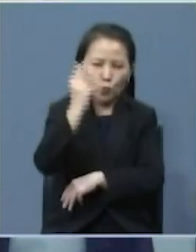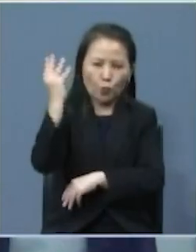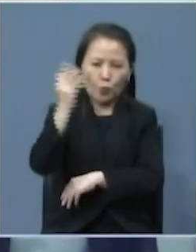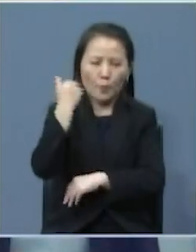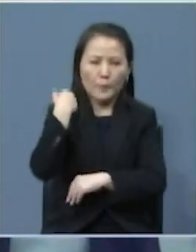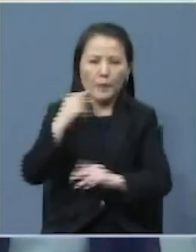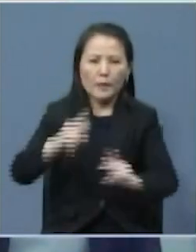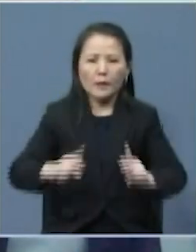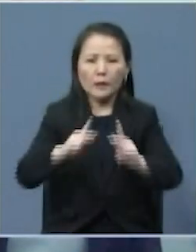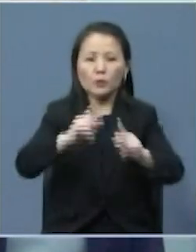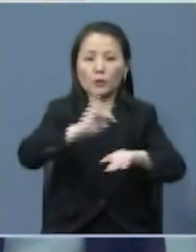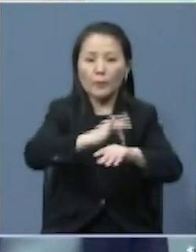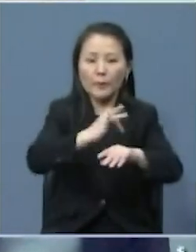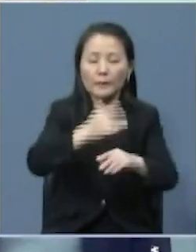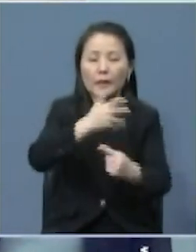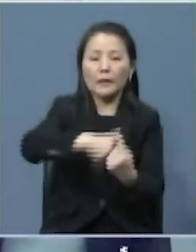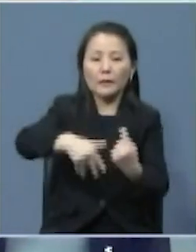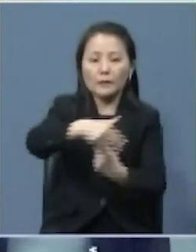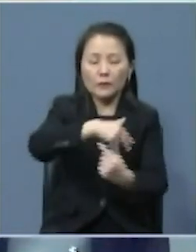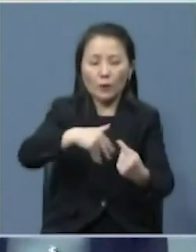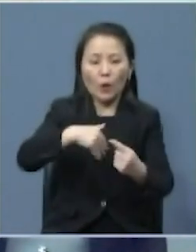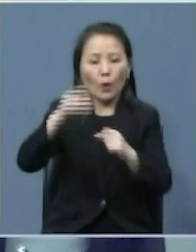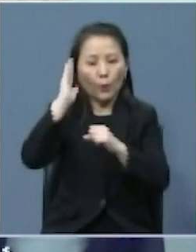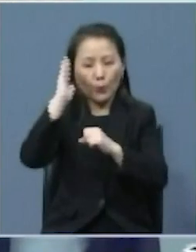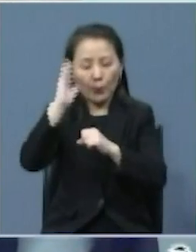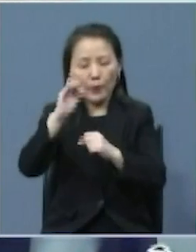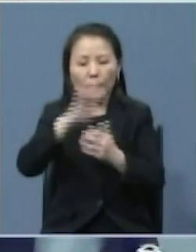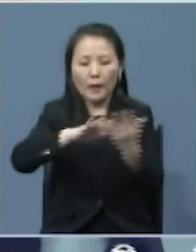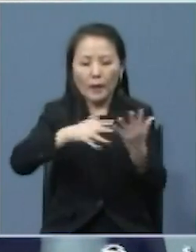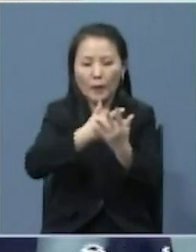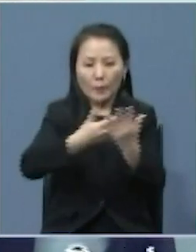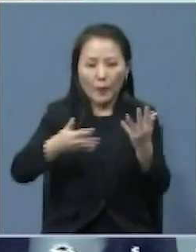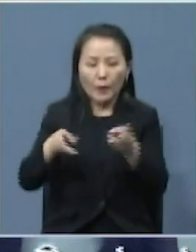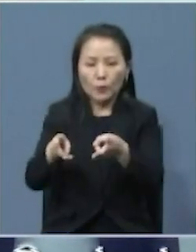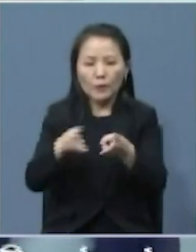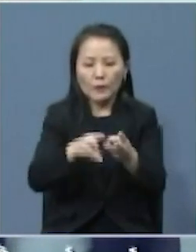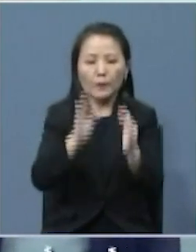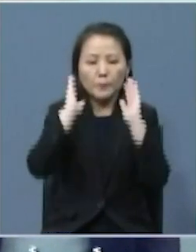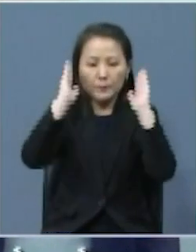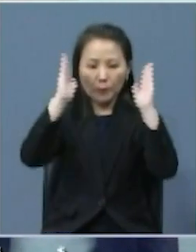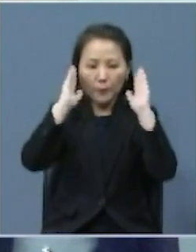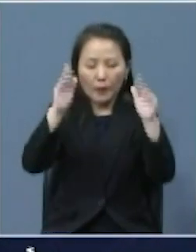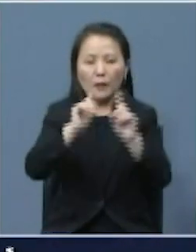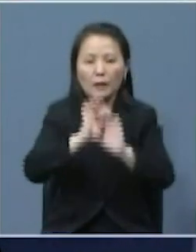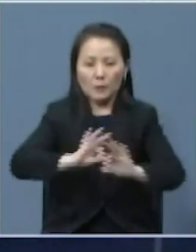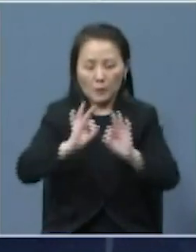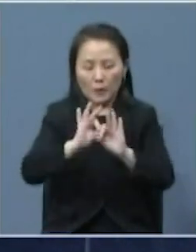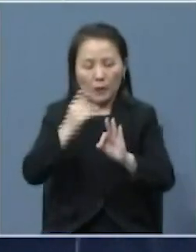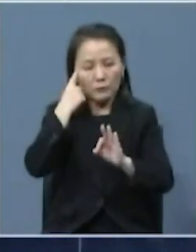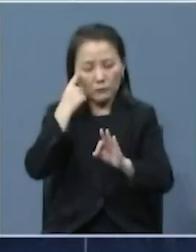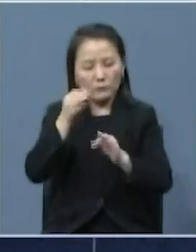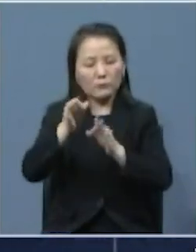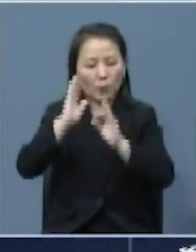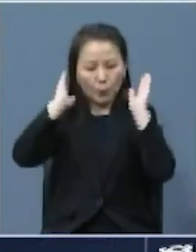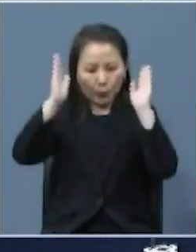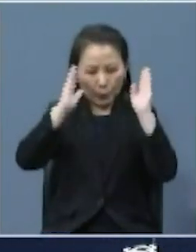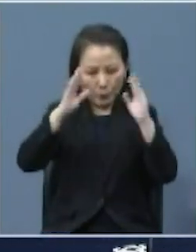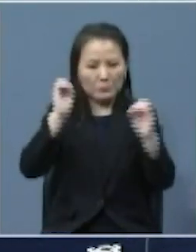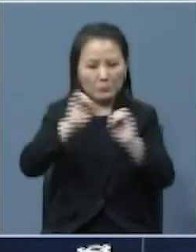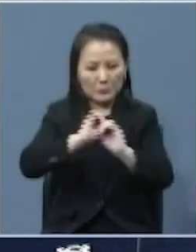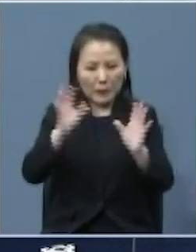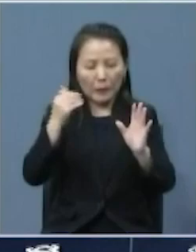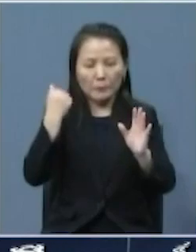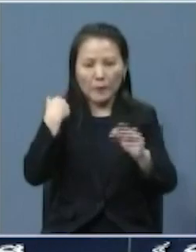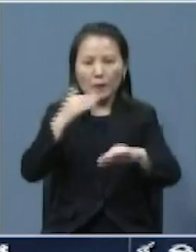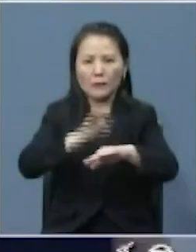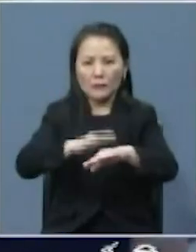ยกระทรวงทรัพยากรธรรมชาติและสิ่งแวดล้อมได้ปรับกลยุทธ์การสื่อสารด้วยการให้ข้อมูลที่ชัดเจนตรงประเด็นซึ่งจะมีการสื่อสารแ